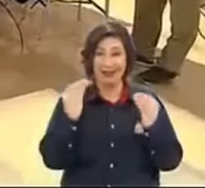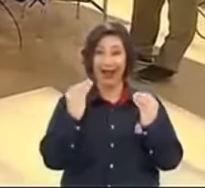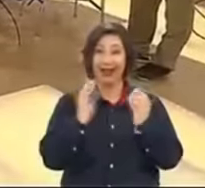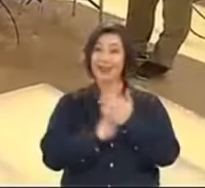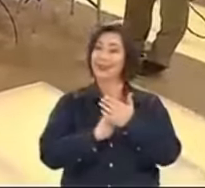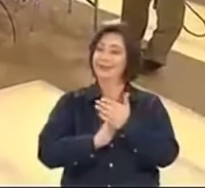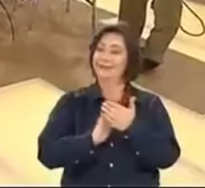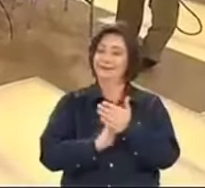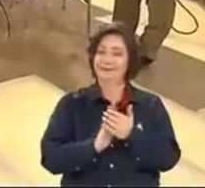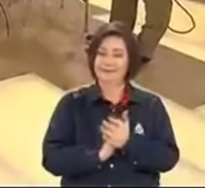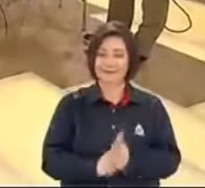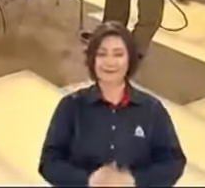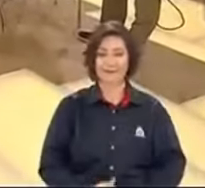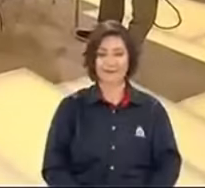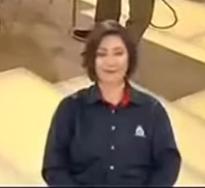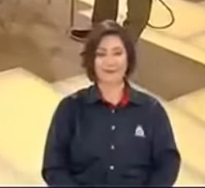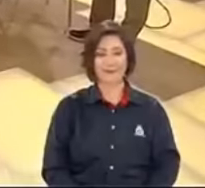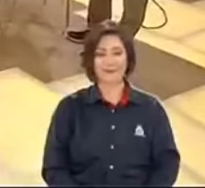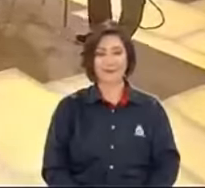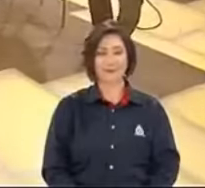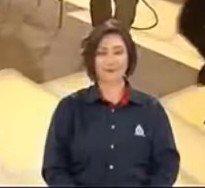alkış.